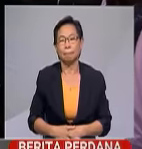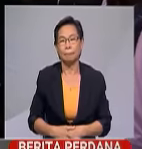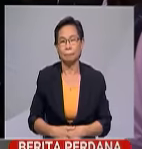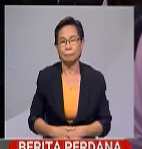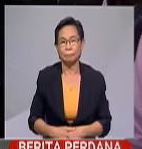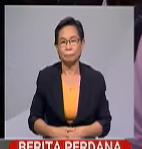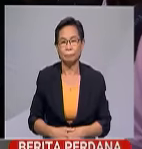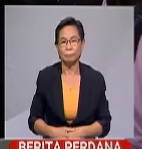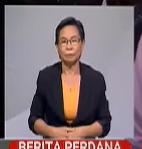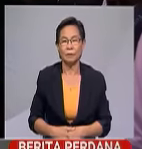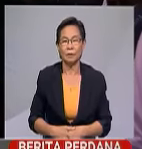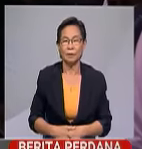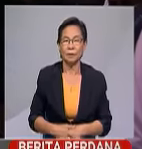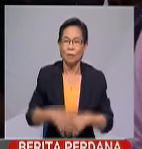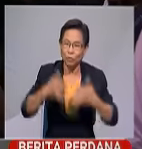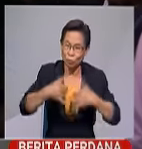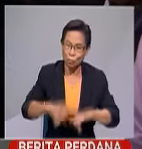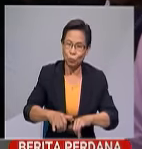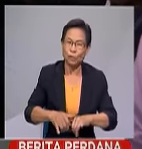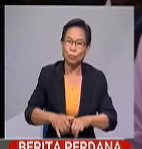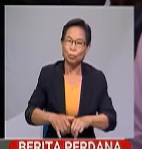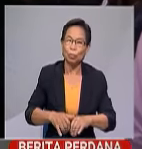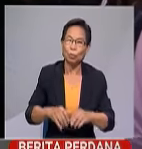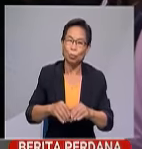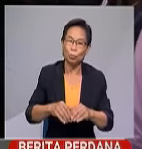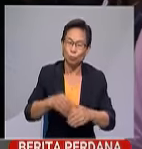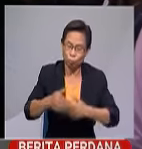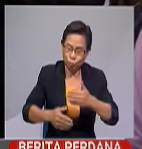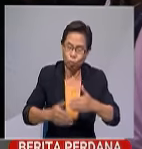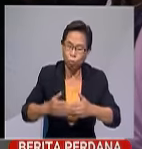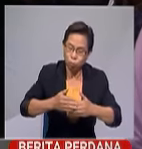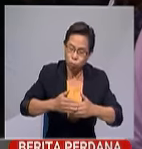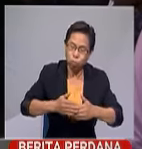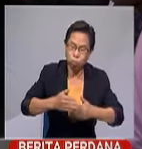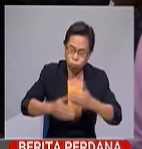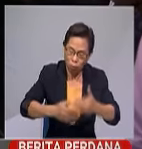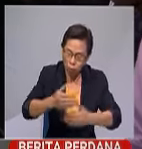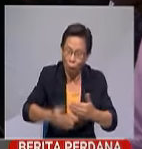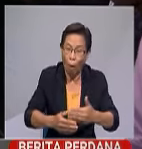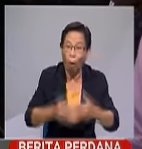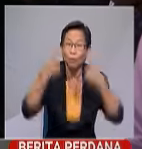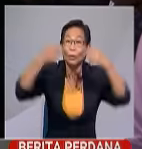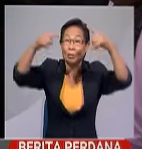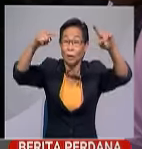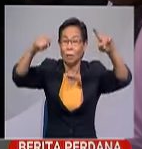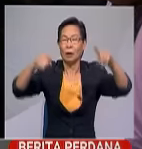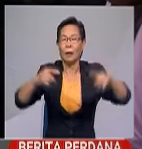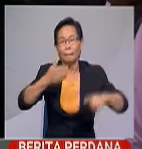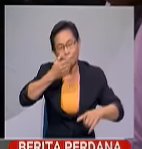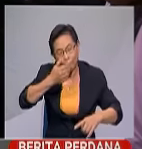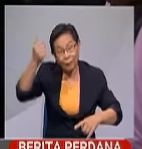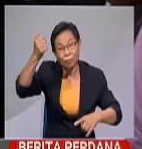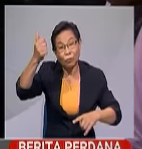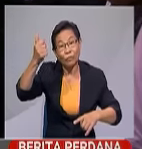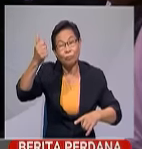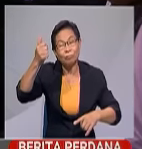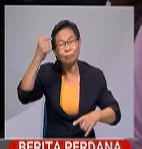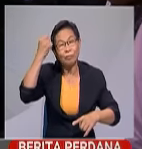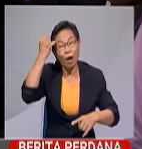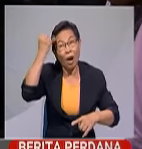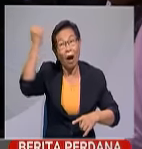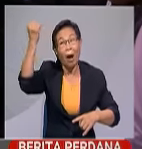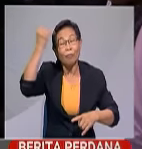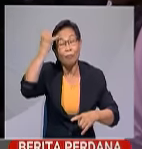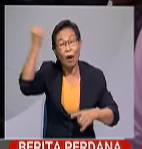You want to enhance your success rate, you better find a way to differentiate yourself.